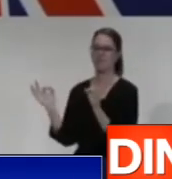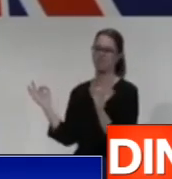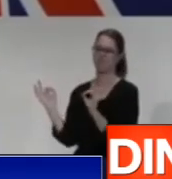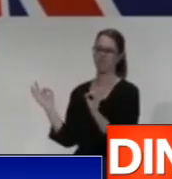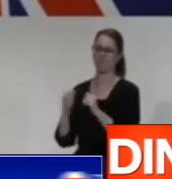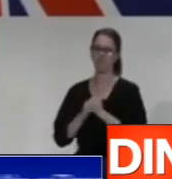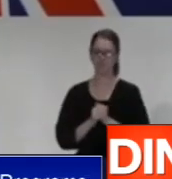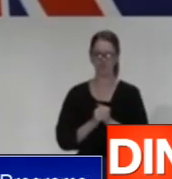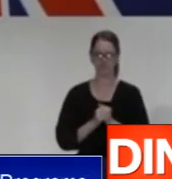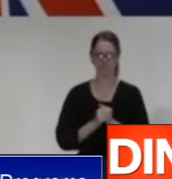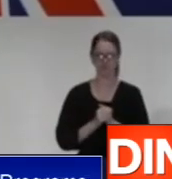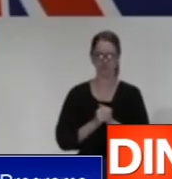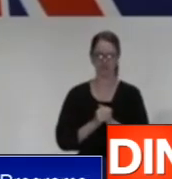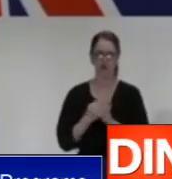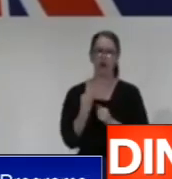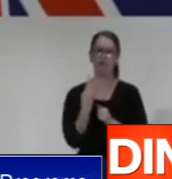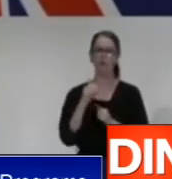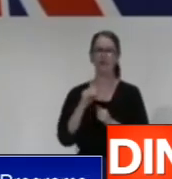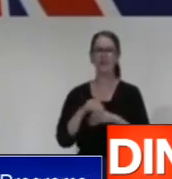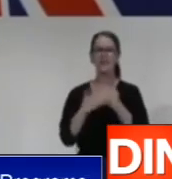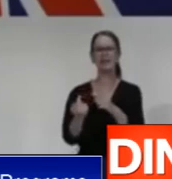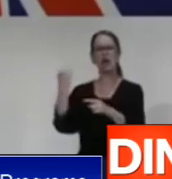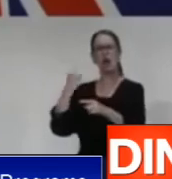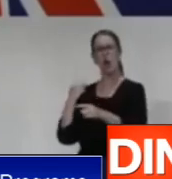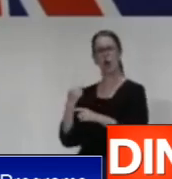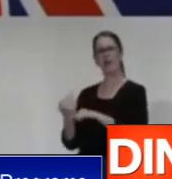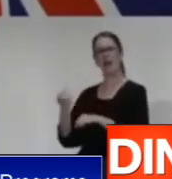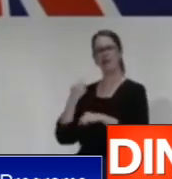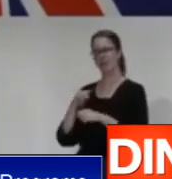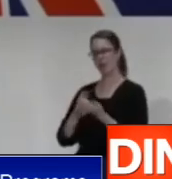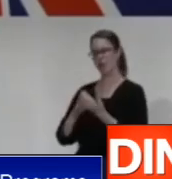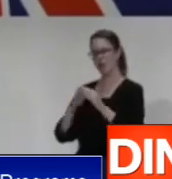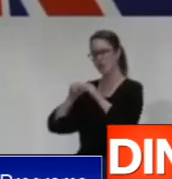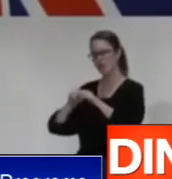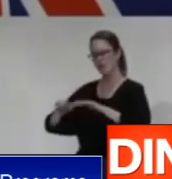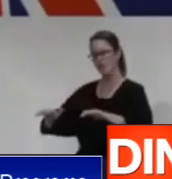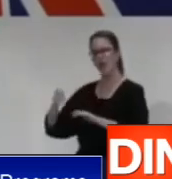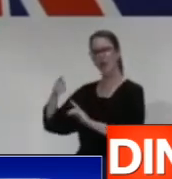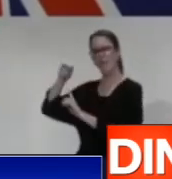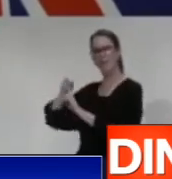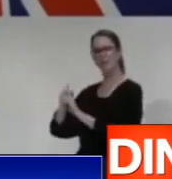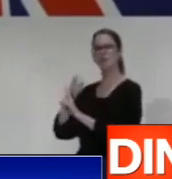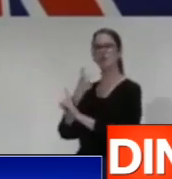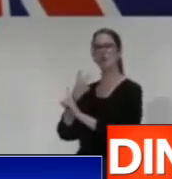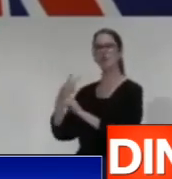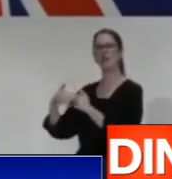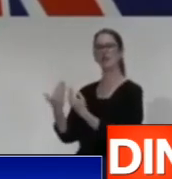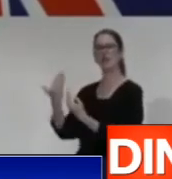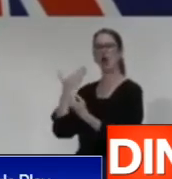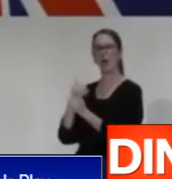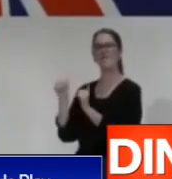It's been 40 days since the last case of community transmission, 22 days since that person finished